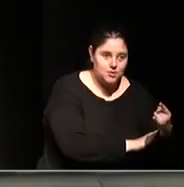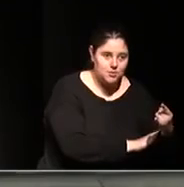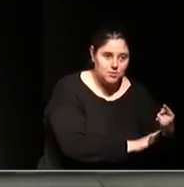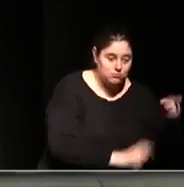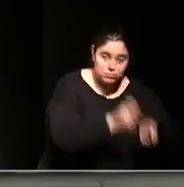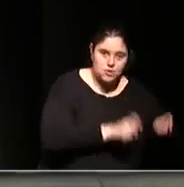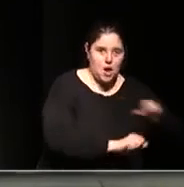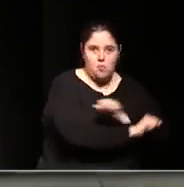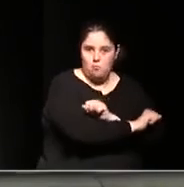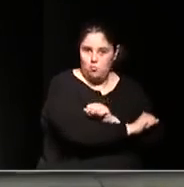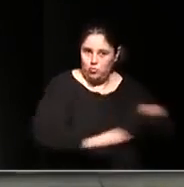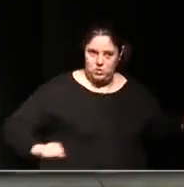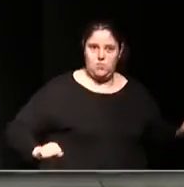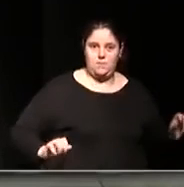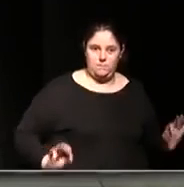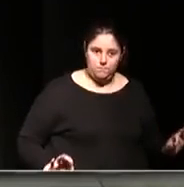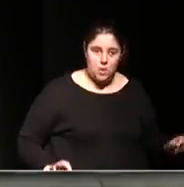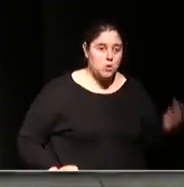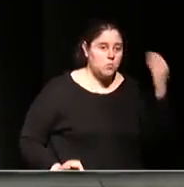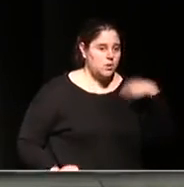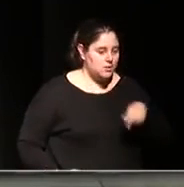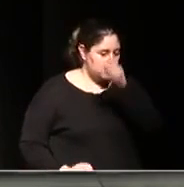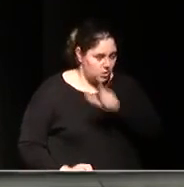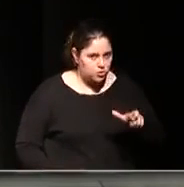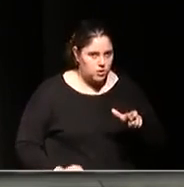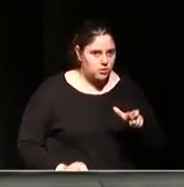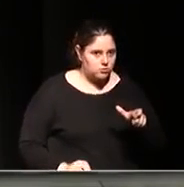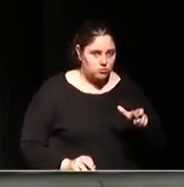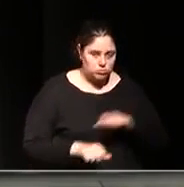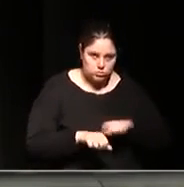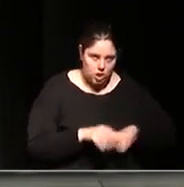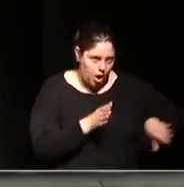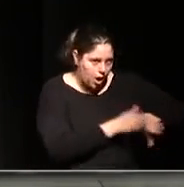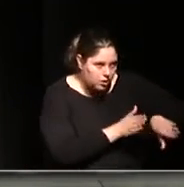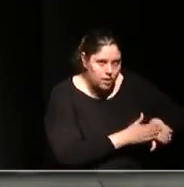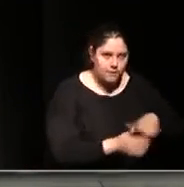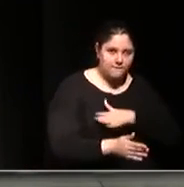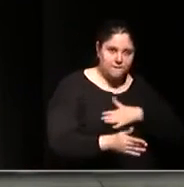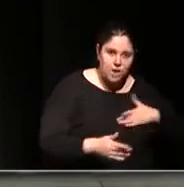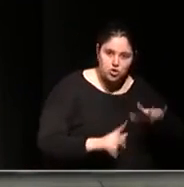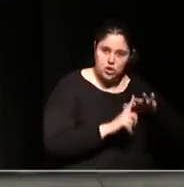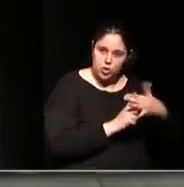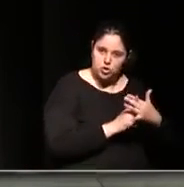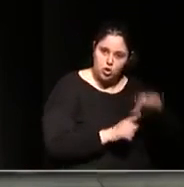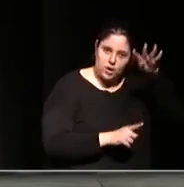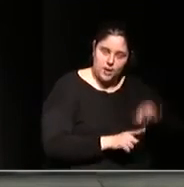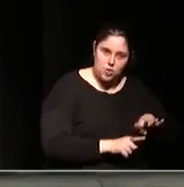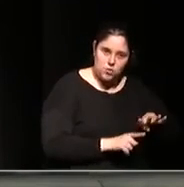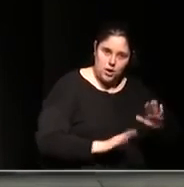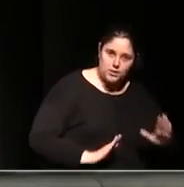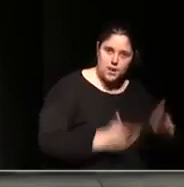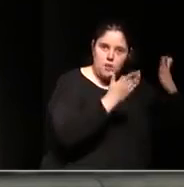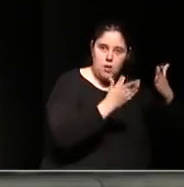irreparables. Jo, a tota aquesta gent d'esquerres, que vol desbloquejar la situació a Catalunya, però que no vol trair